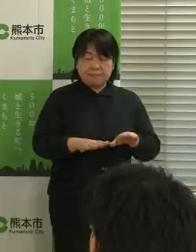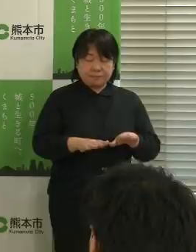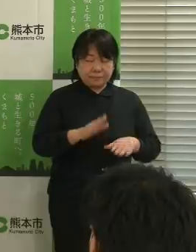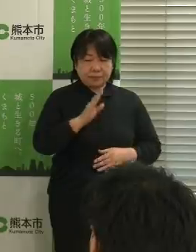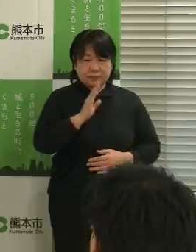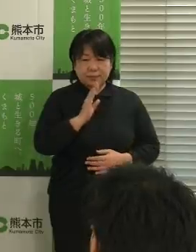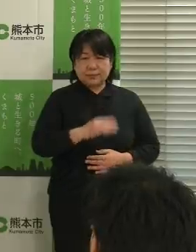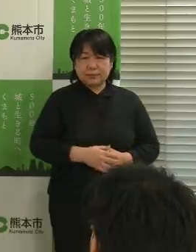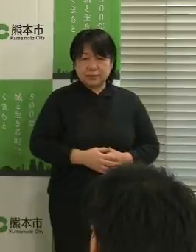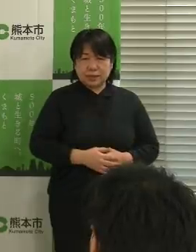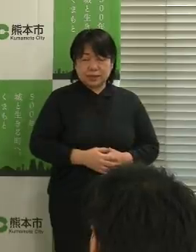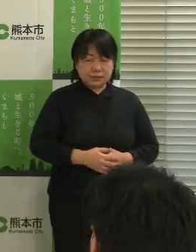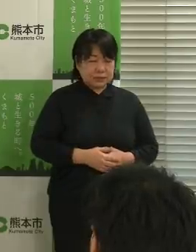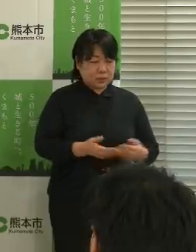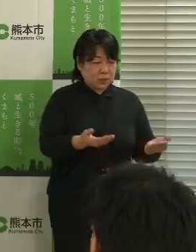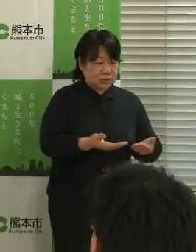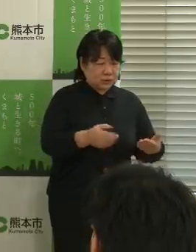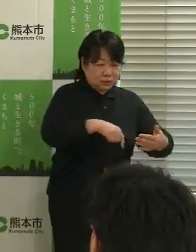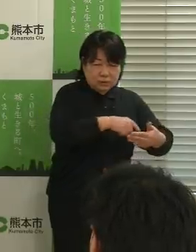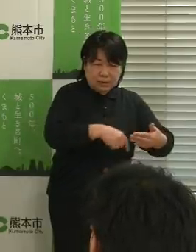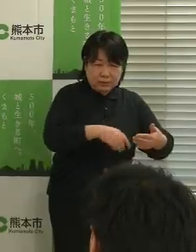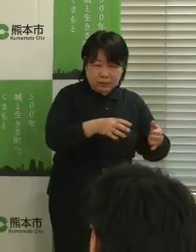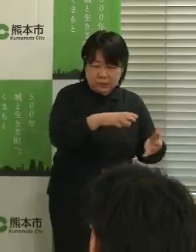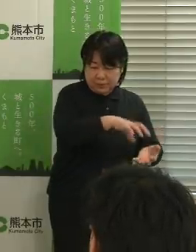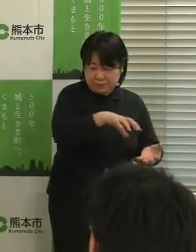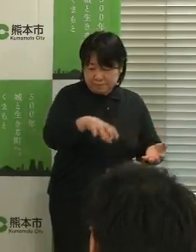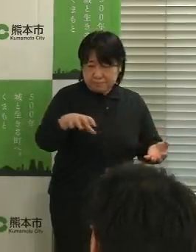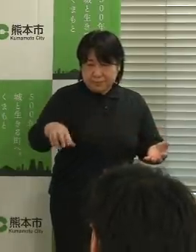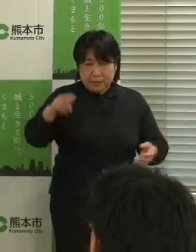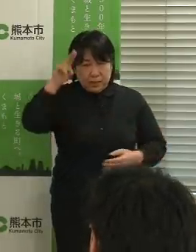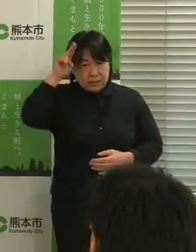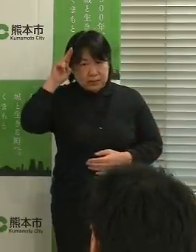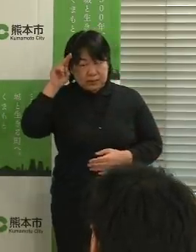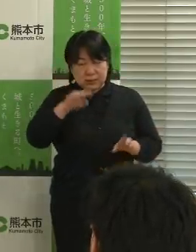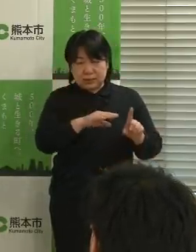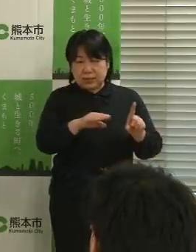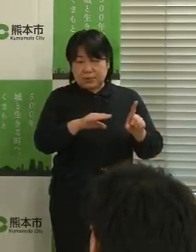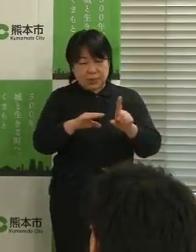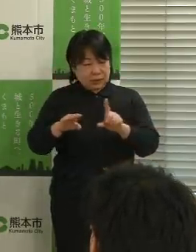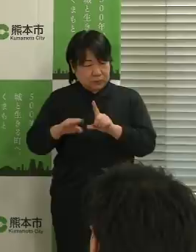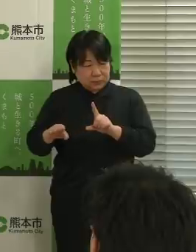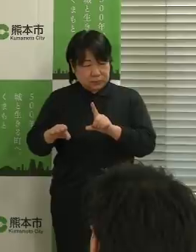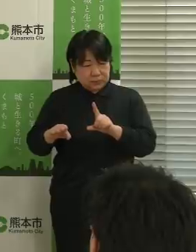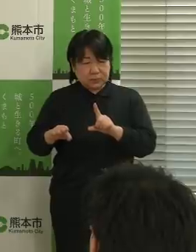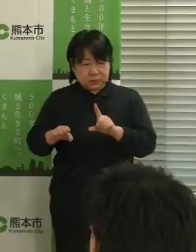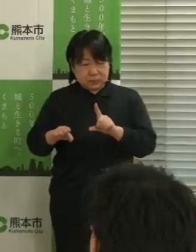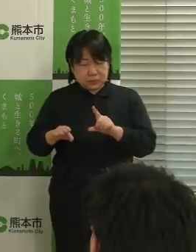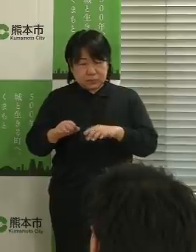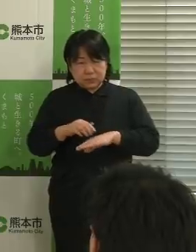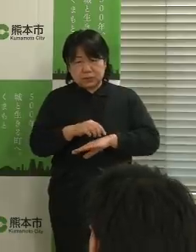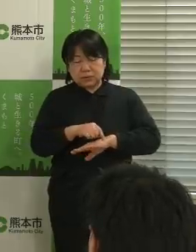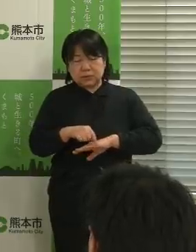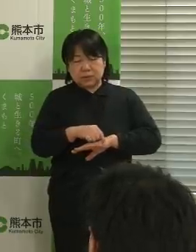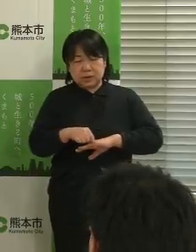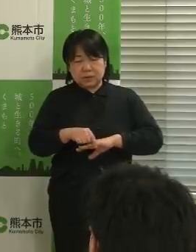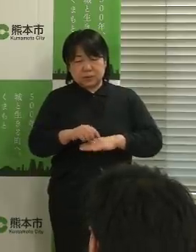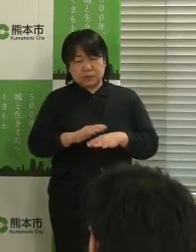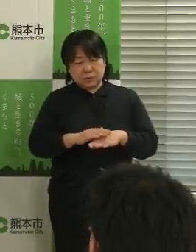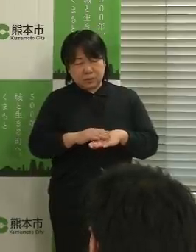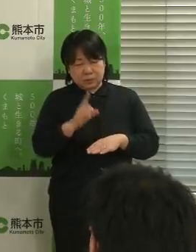ういろんな、まあ、業種別に例えばそういう危機レベルといいますかね、そういったものを測るというのは一つの方法だなと思って